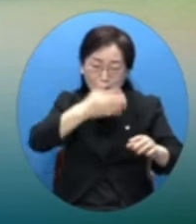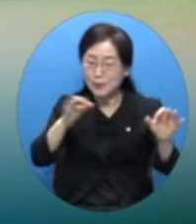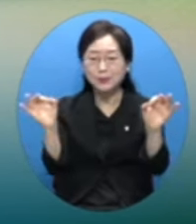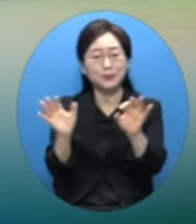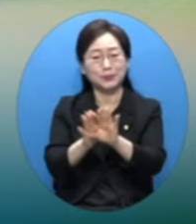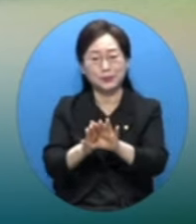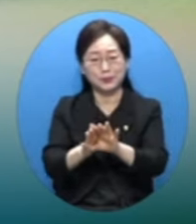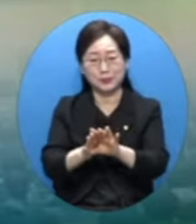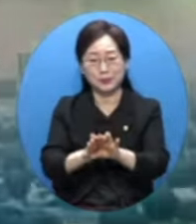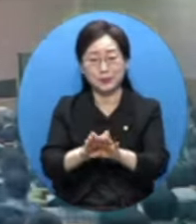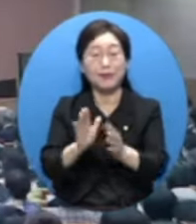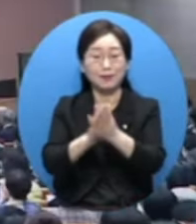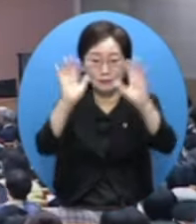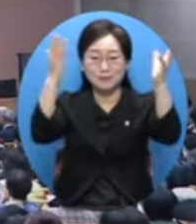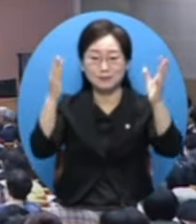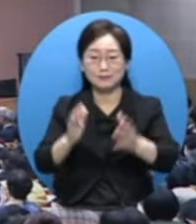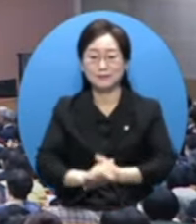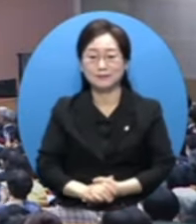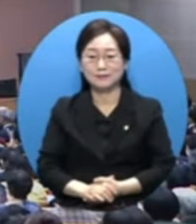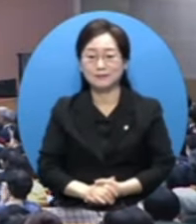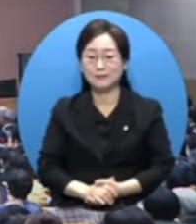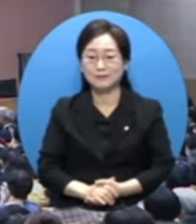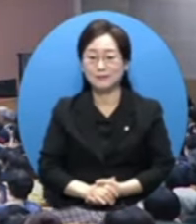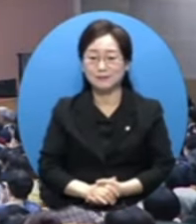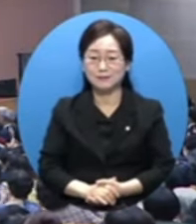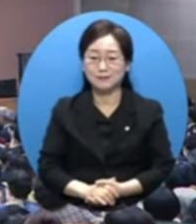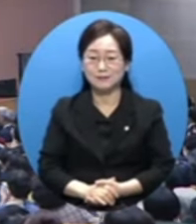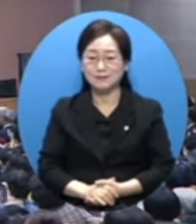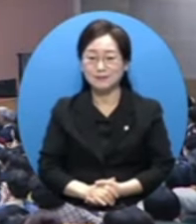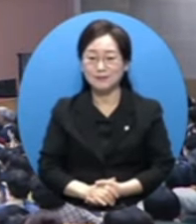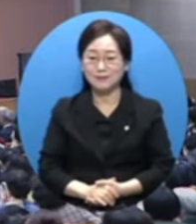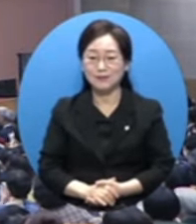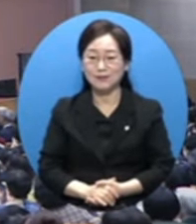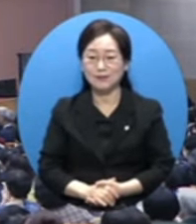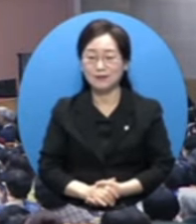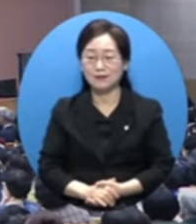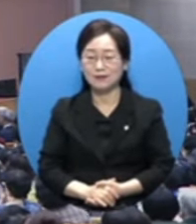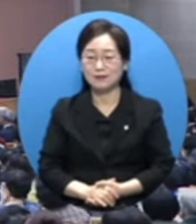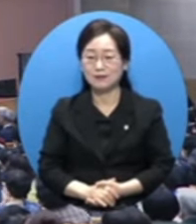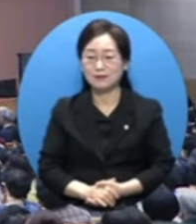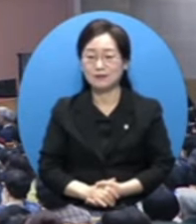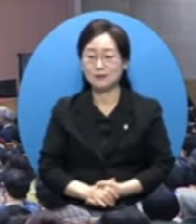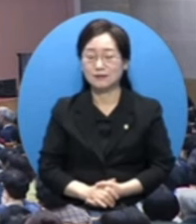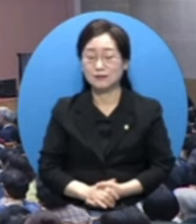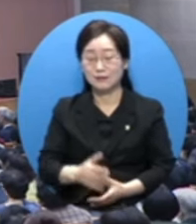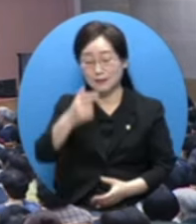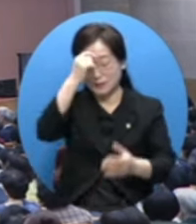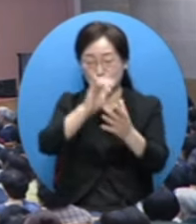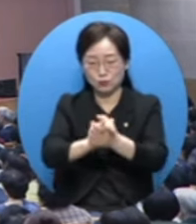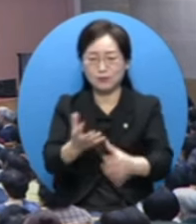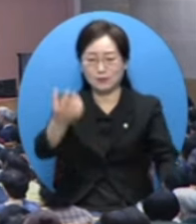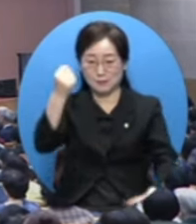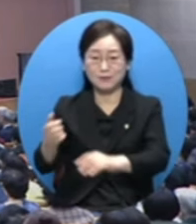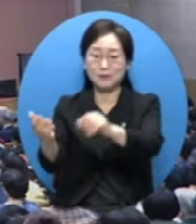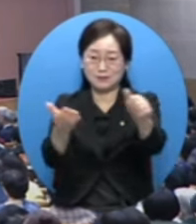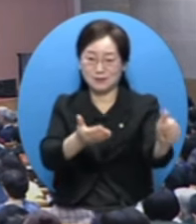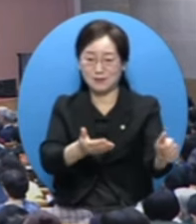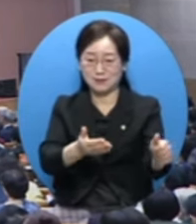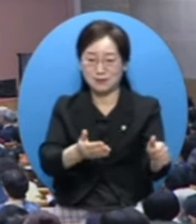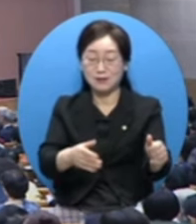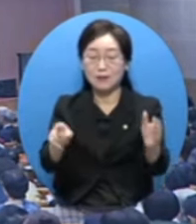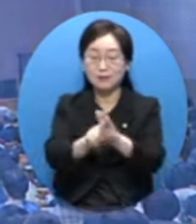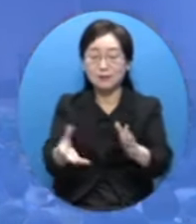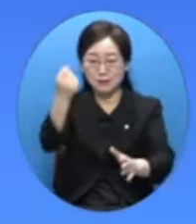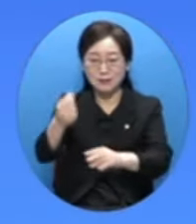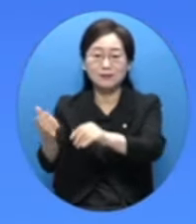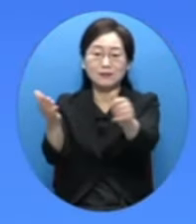할렐루야. 기도의 사람이 되기를 바랍니다. 믿음의